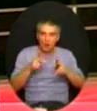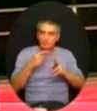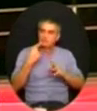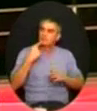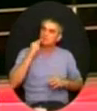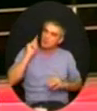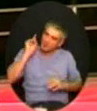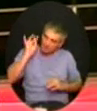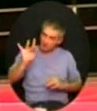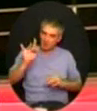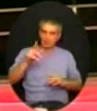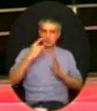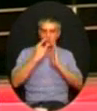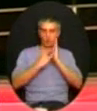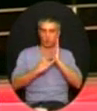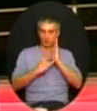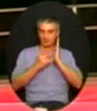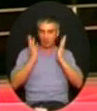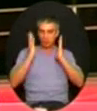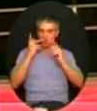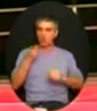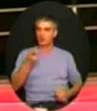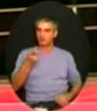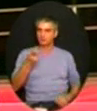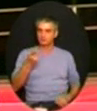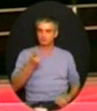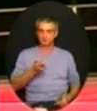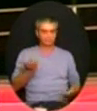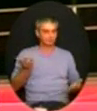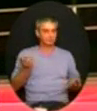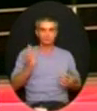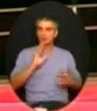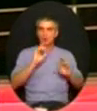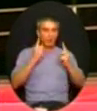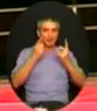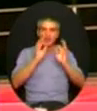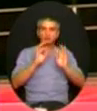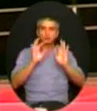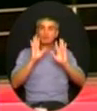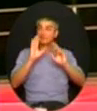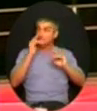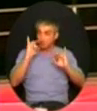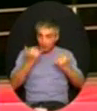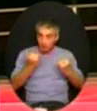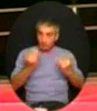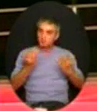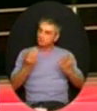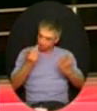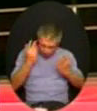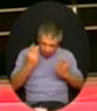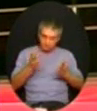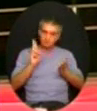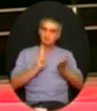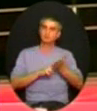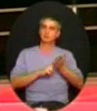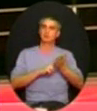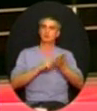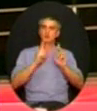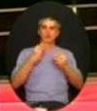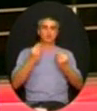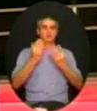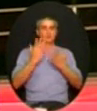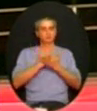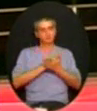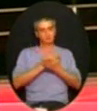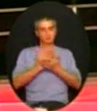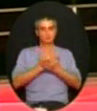להצביע נגד החוקים האיומים האלה. שערה משערות ראשם לא תיפול, ואם תיפול, אז נפלה בצדק. יש באמת קווי